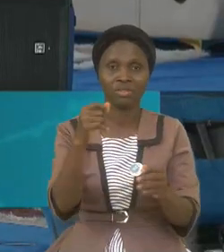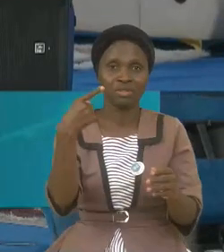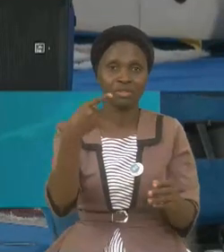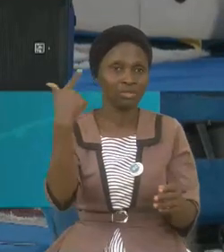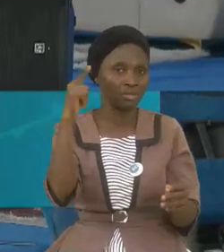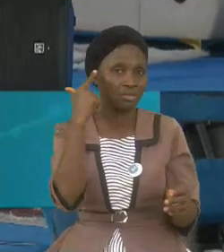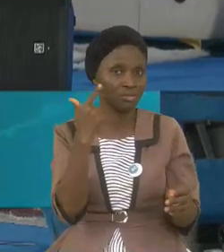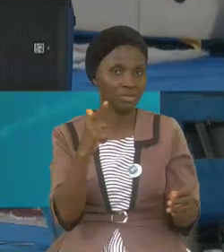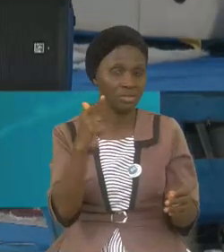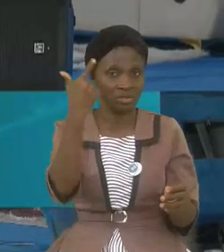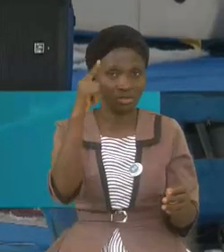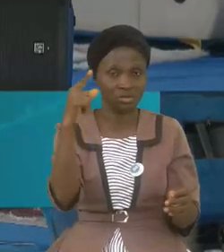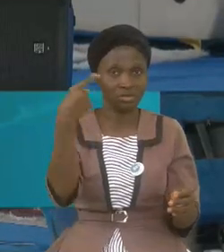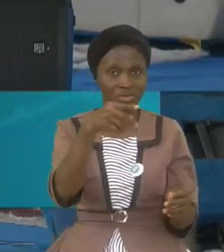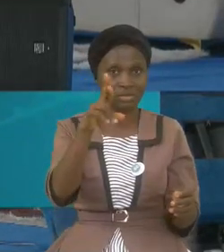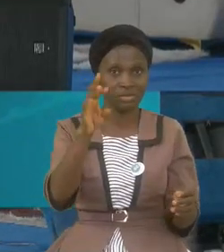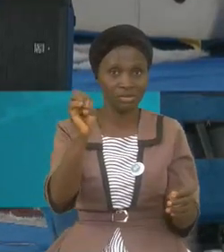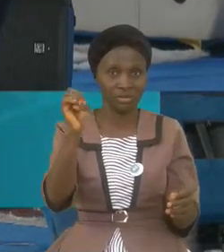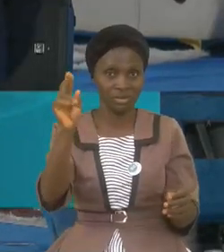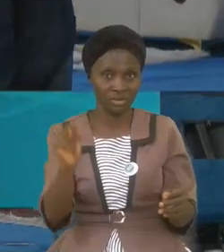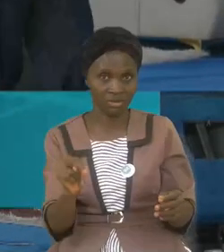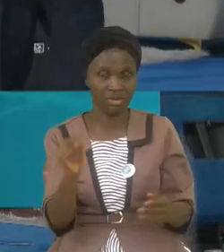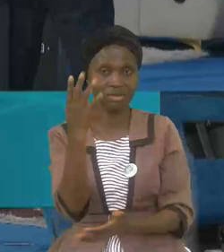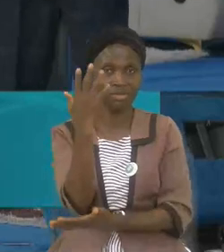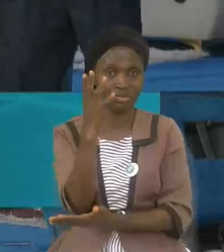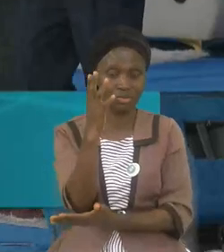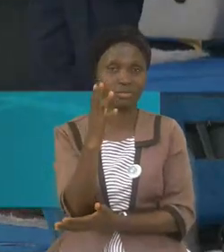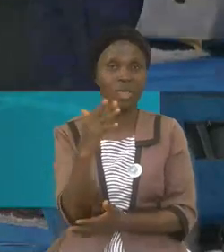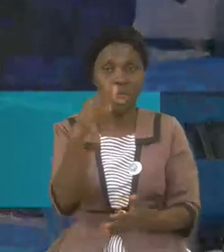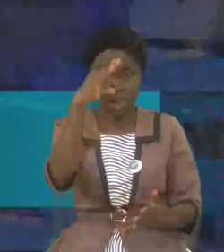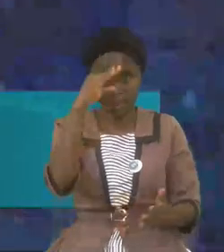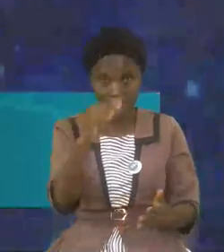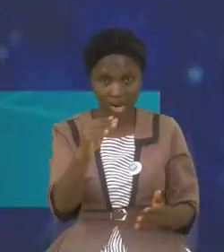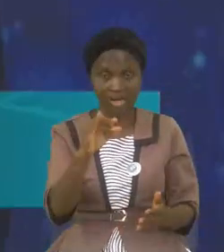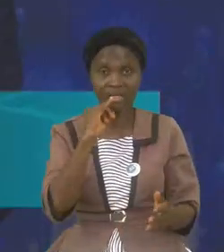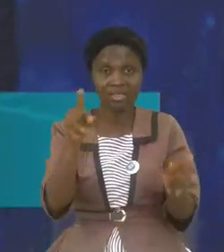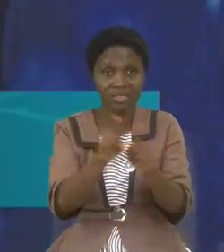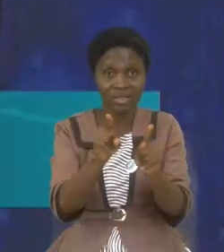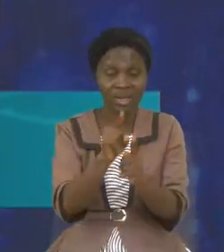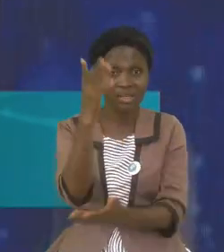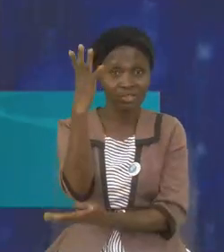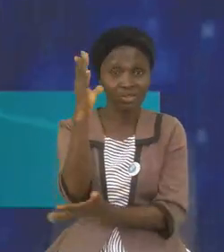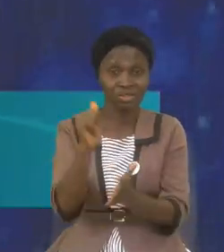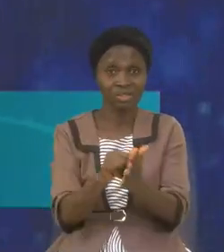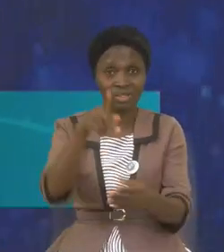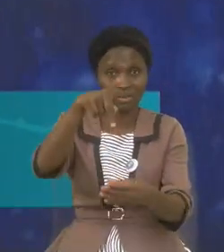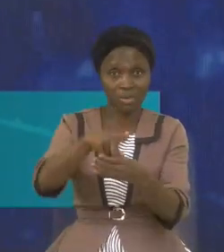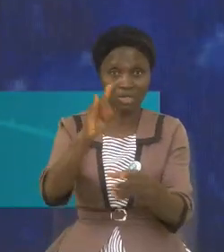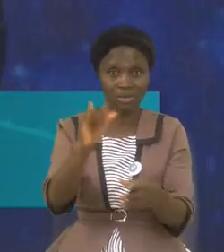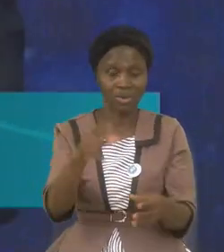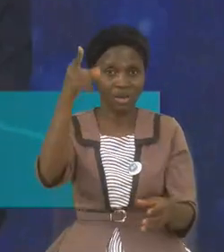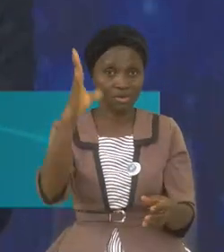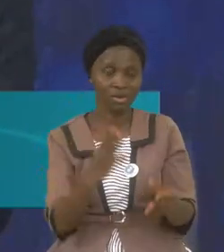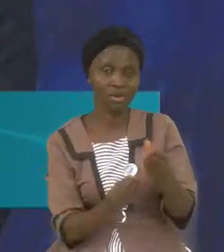fait ceci à un arbre, vers se référer à lui-même. L'homme est semblable à un arbre